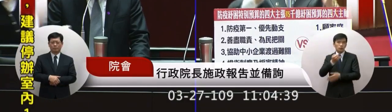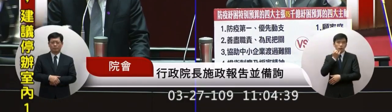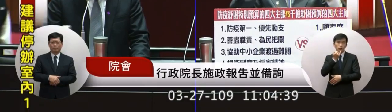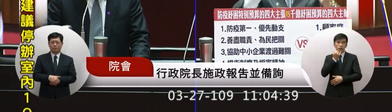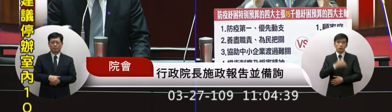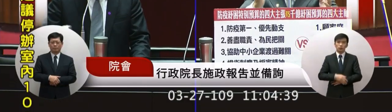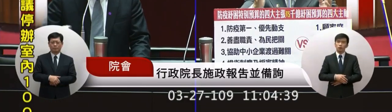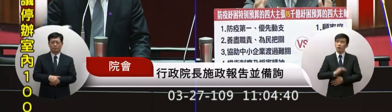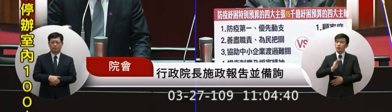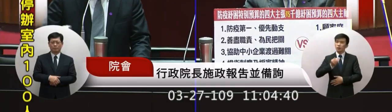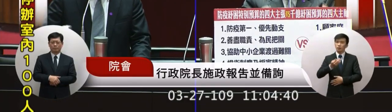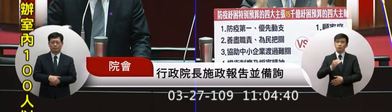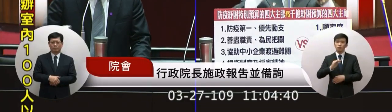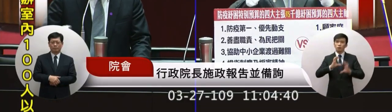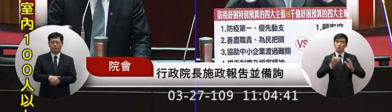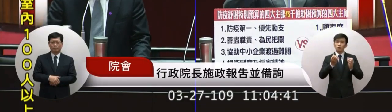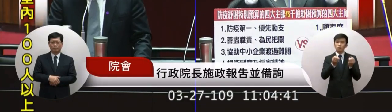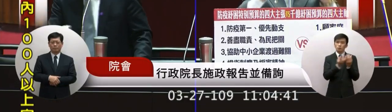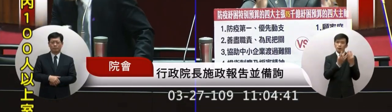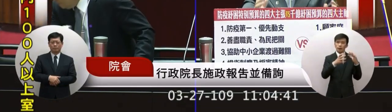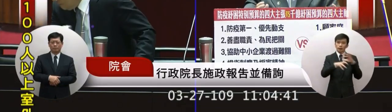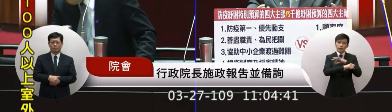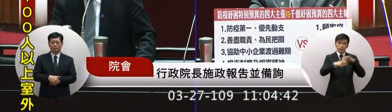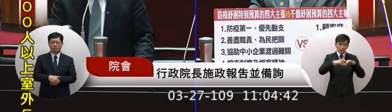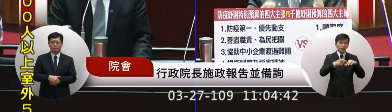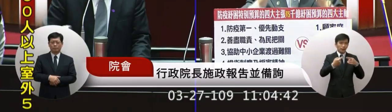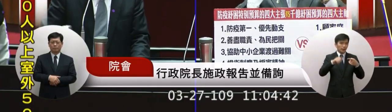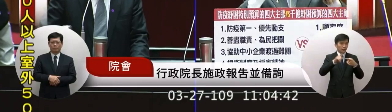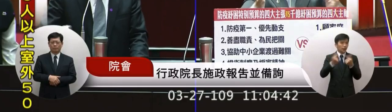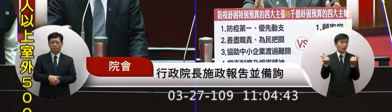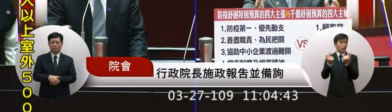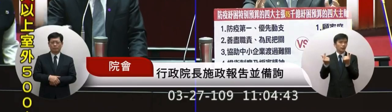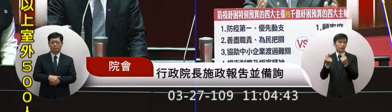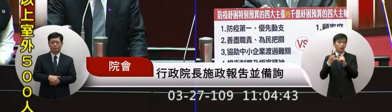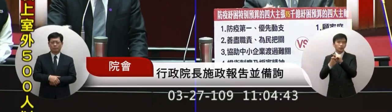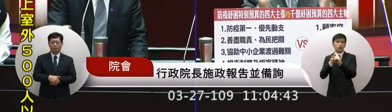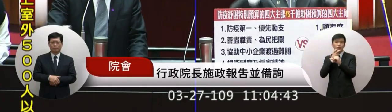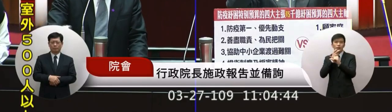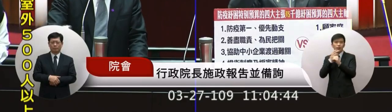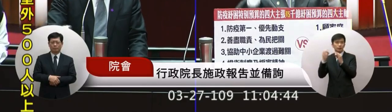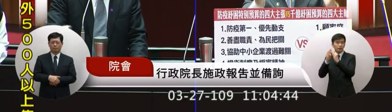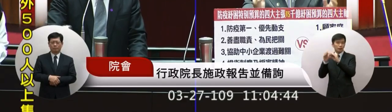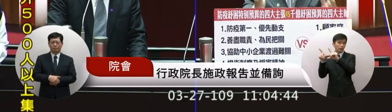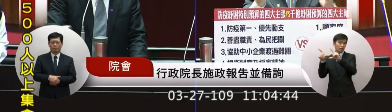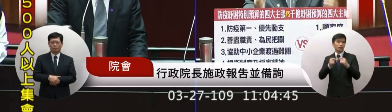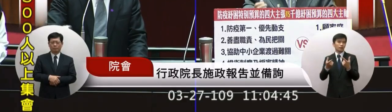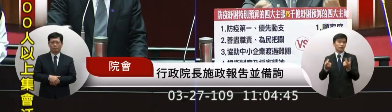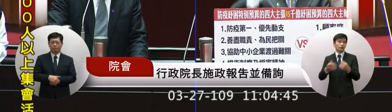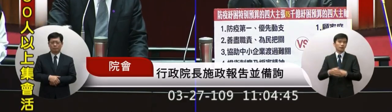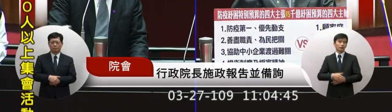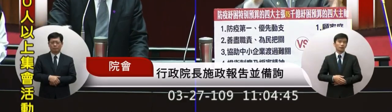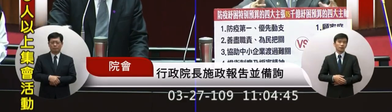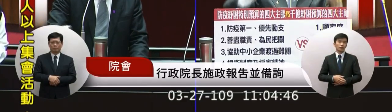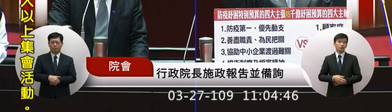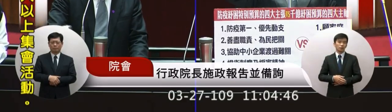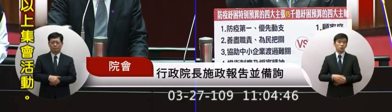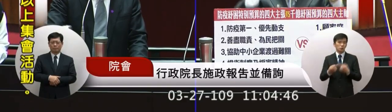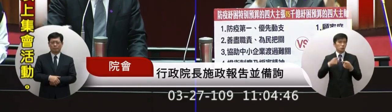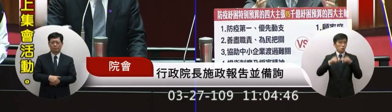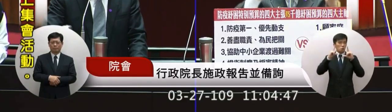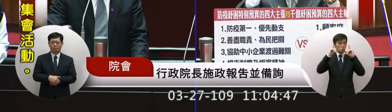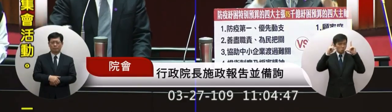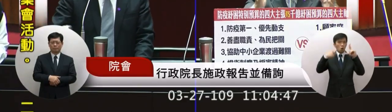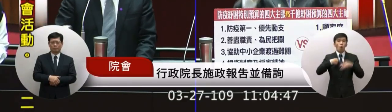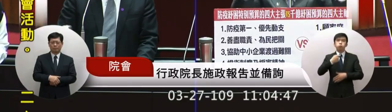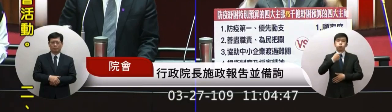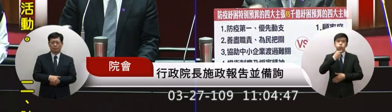花基金我觉得应该也比照中央银行，因为我爱站出来，好，我们国花基金也愿意来配合